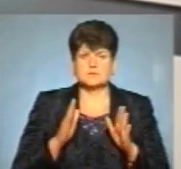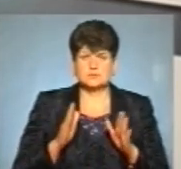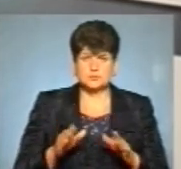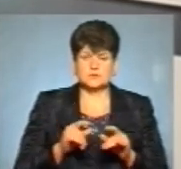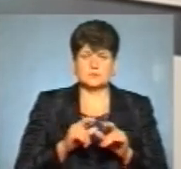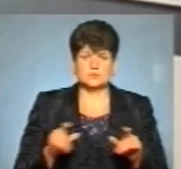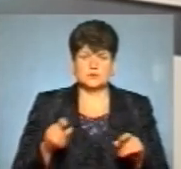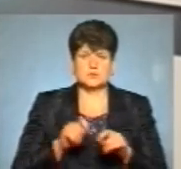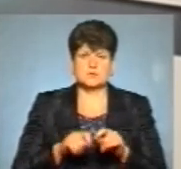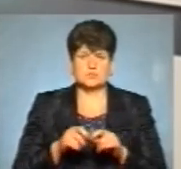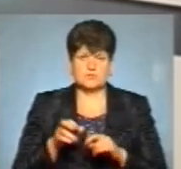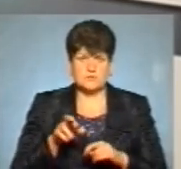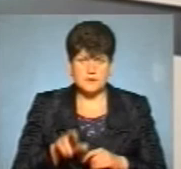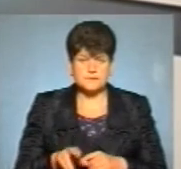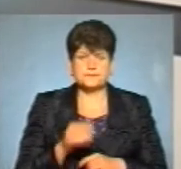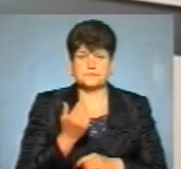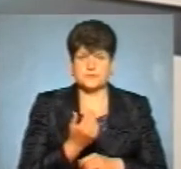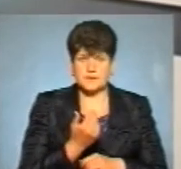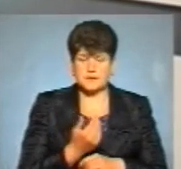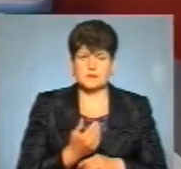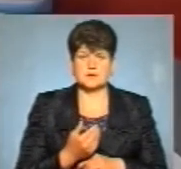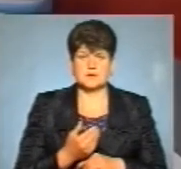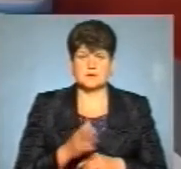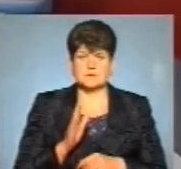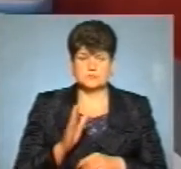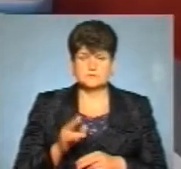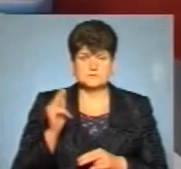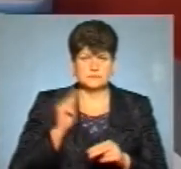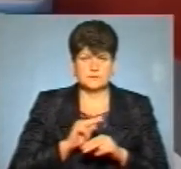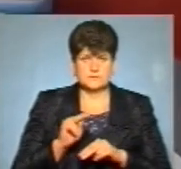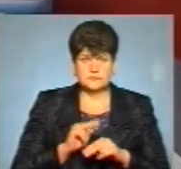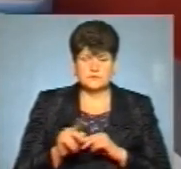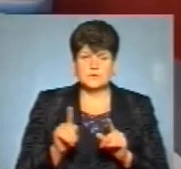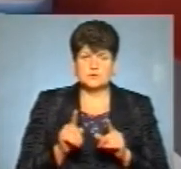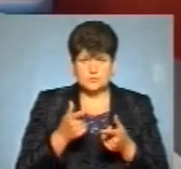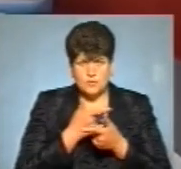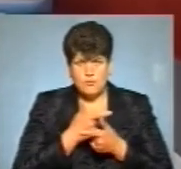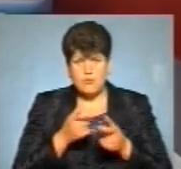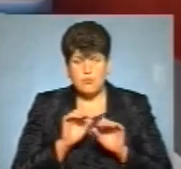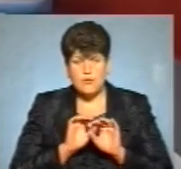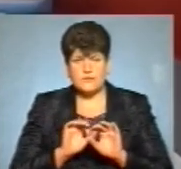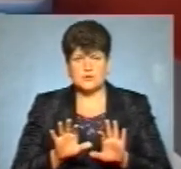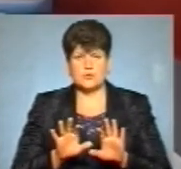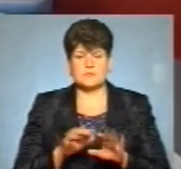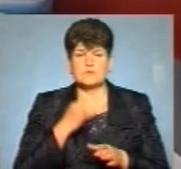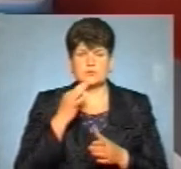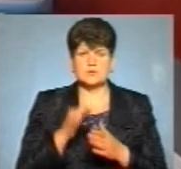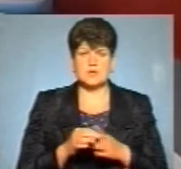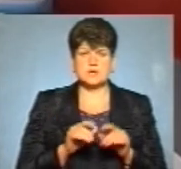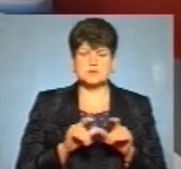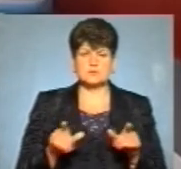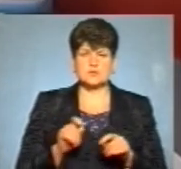пункті тестування, вони пройдуть певне навчання щодо повідомлення відповідального за пункт